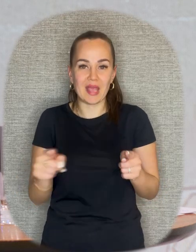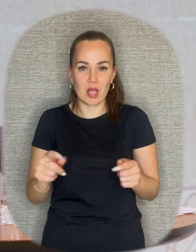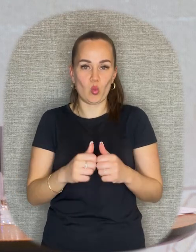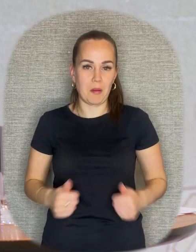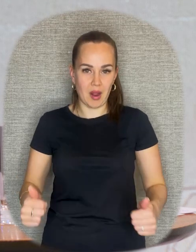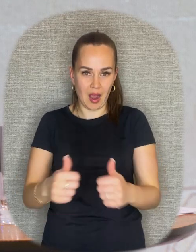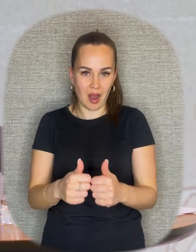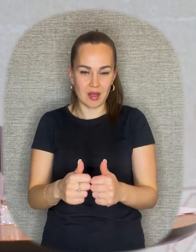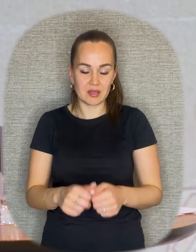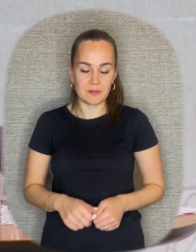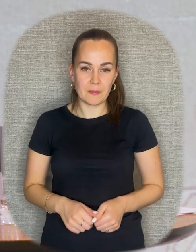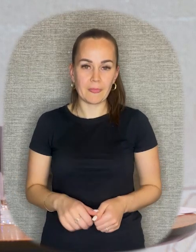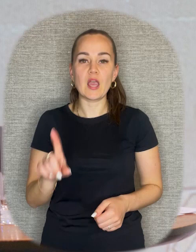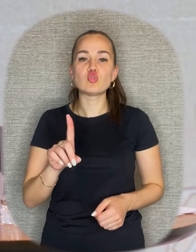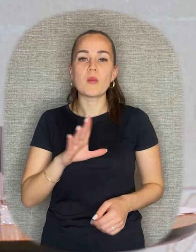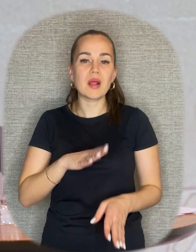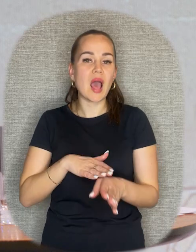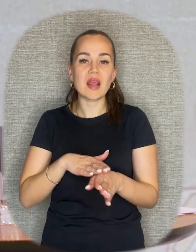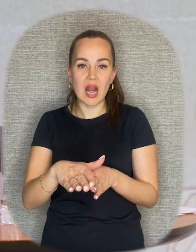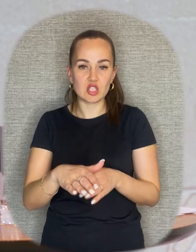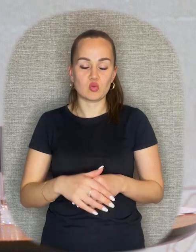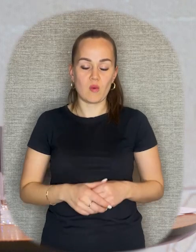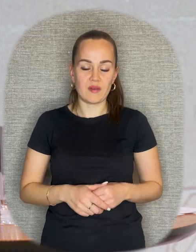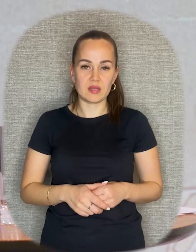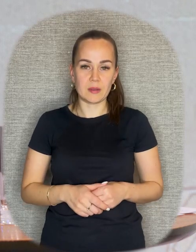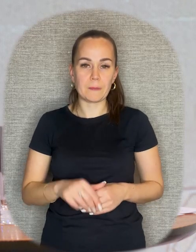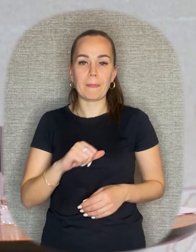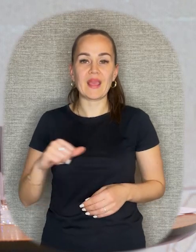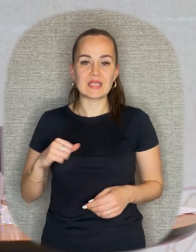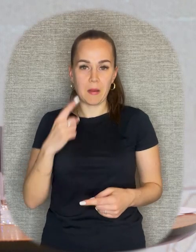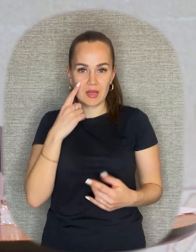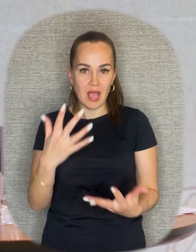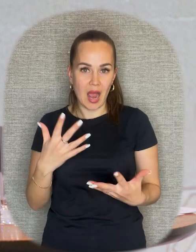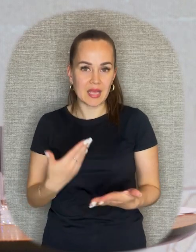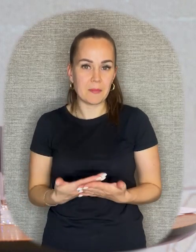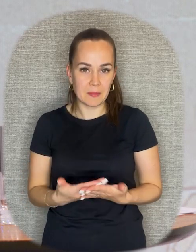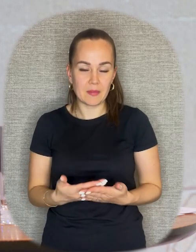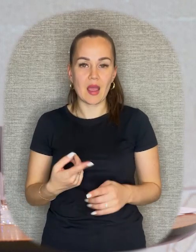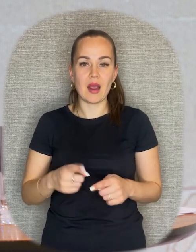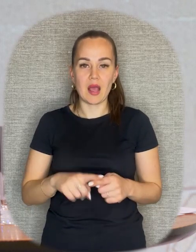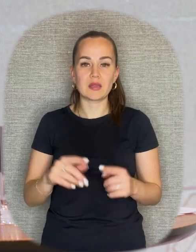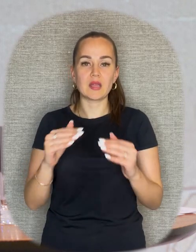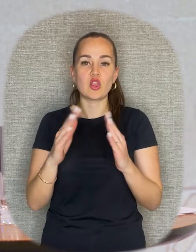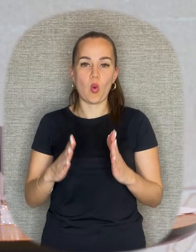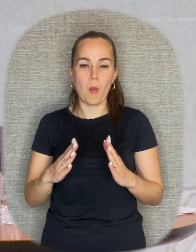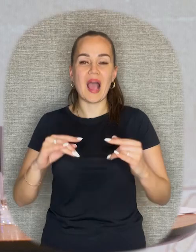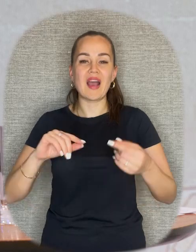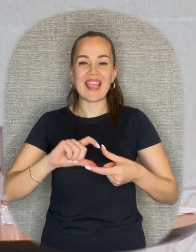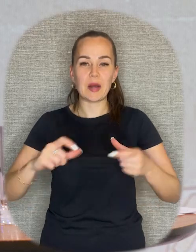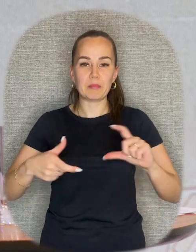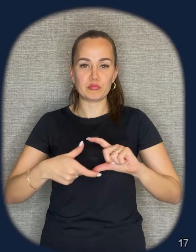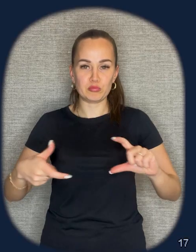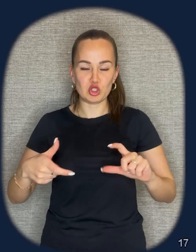эти здания получили в том числе и благодаря проектным работам периода блокады ну прежде всего что же было